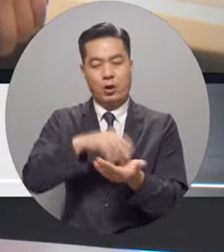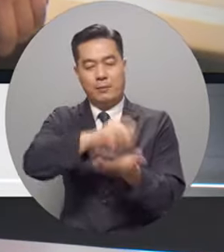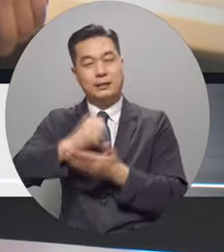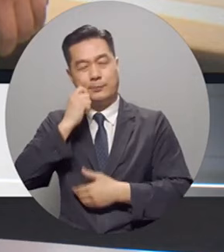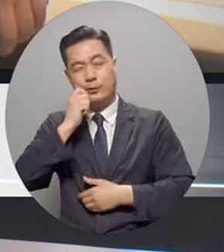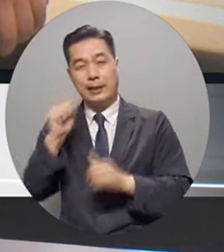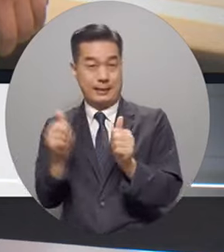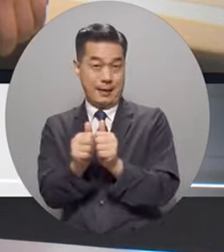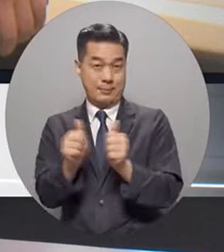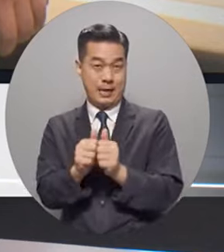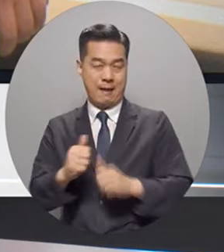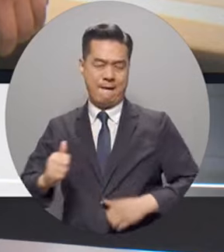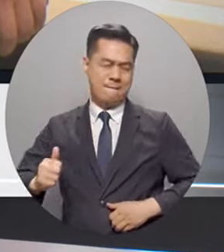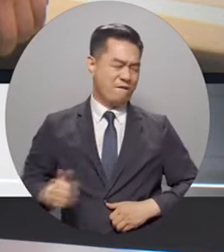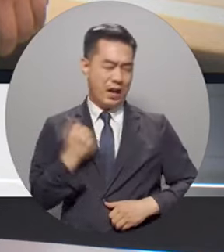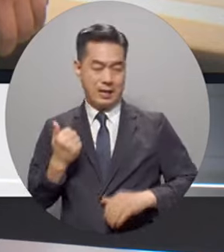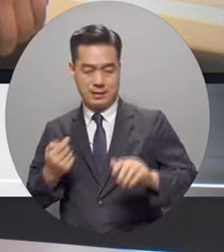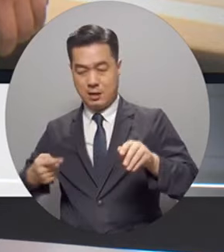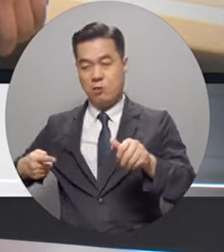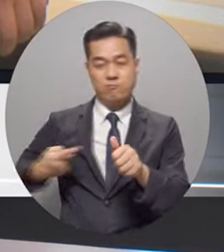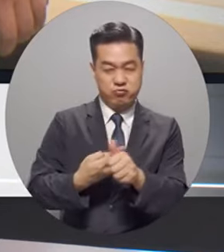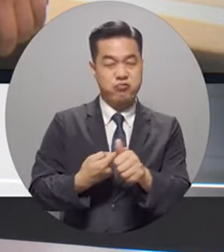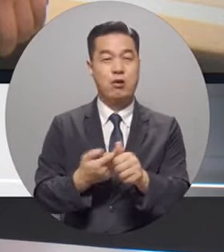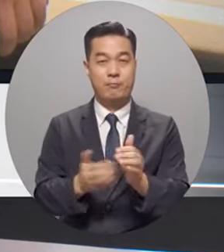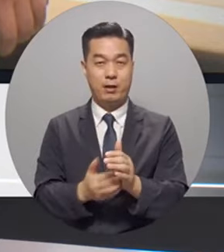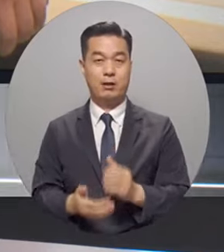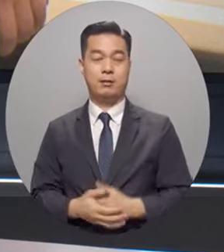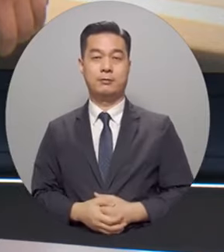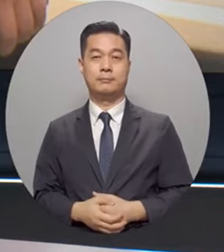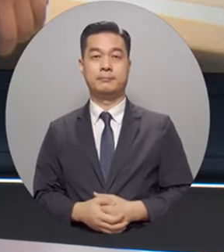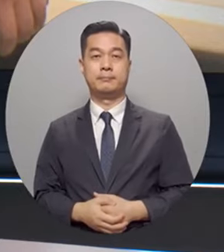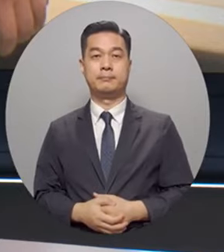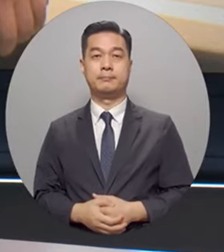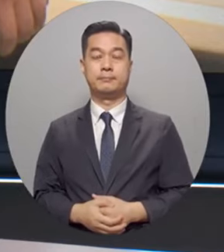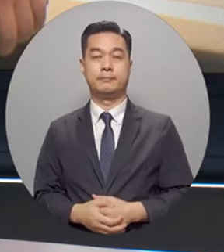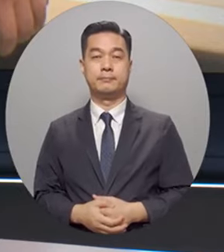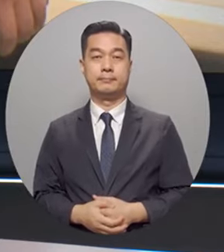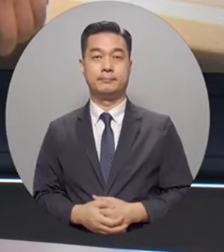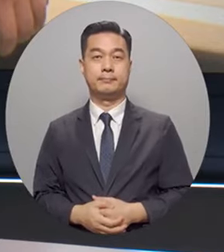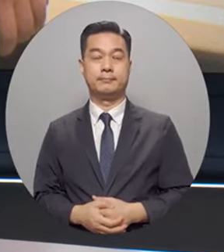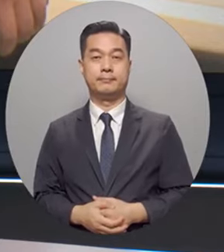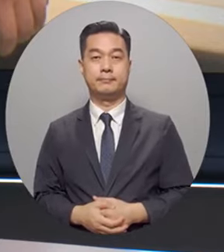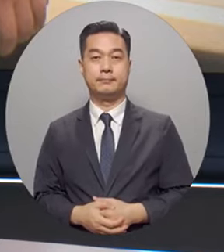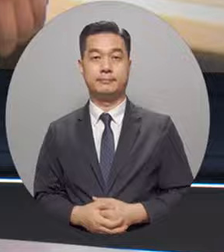남성이 흉기를 휘두른 것으로 알려졌습니다 송정훈 기자가